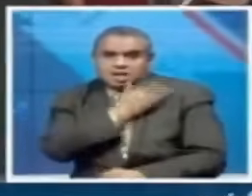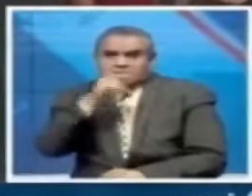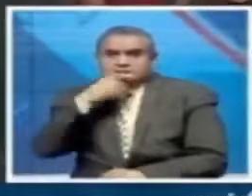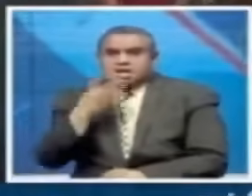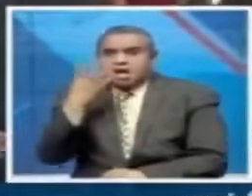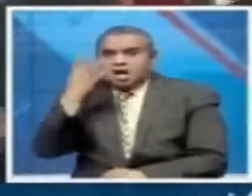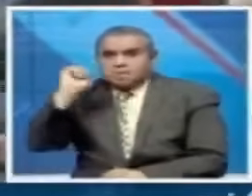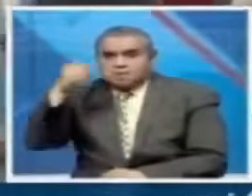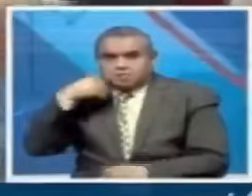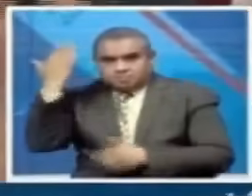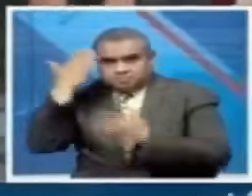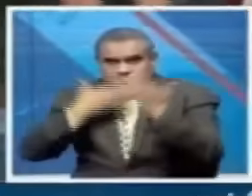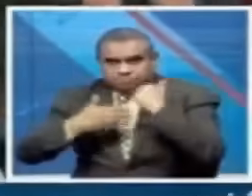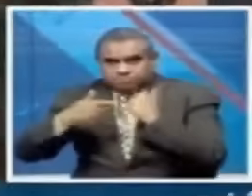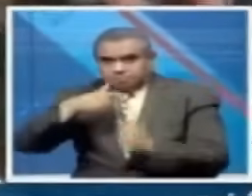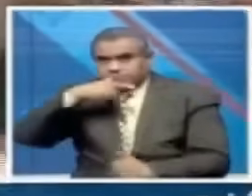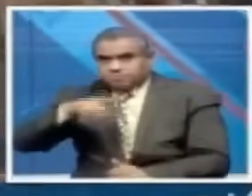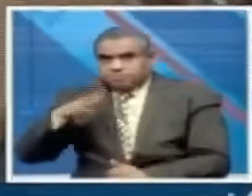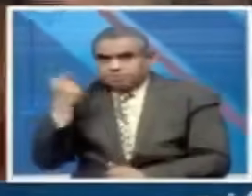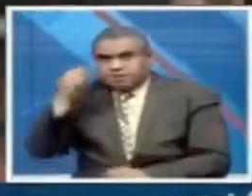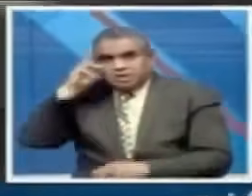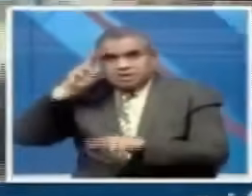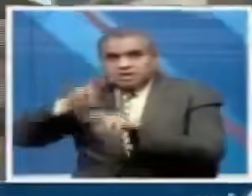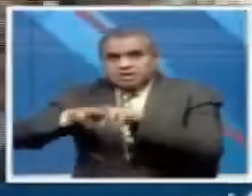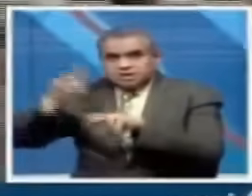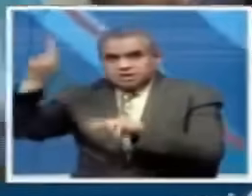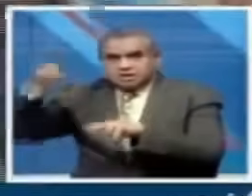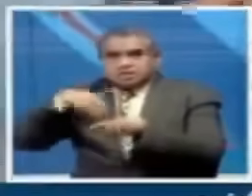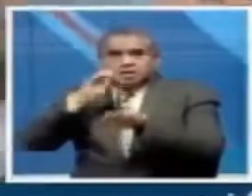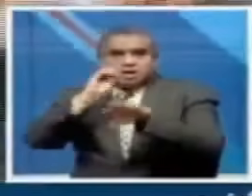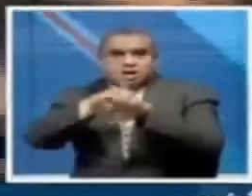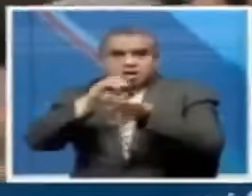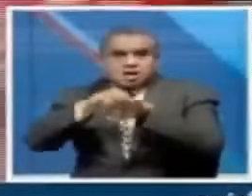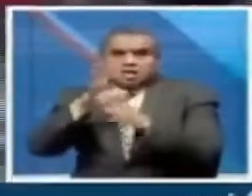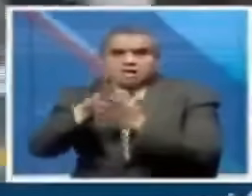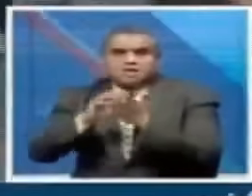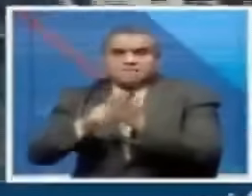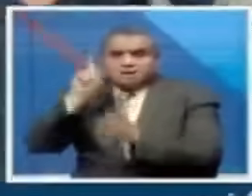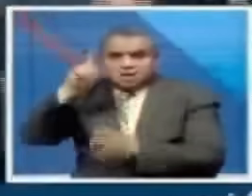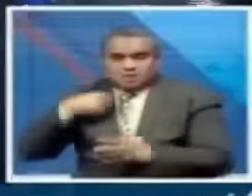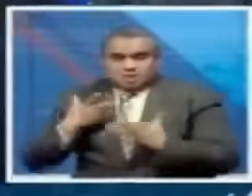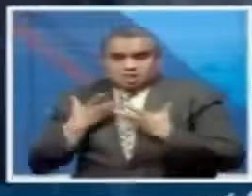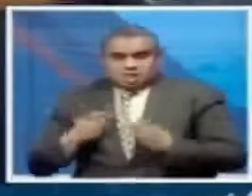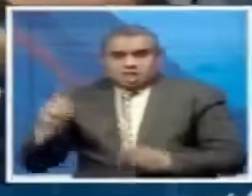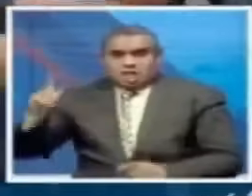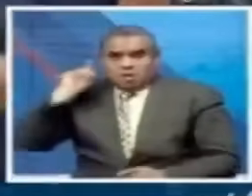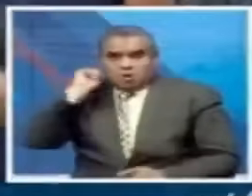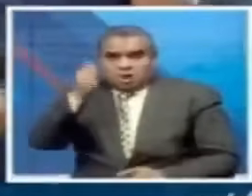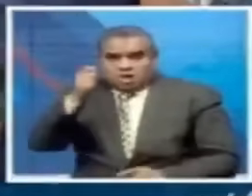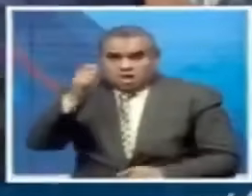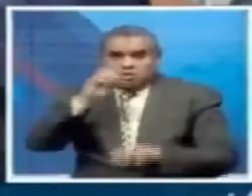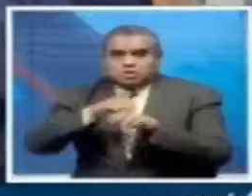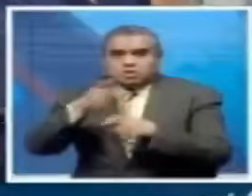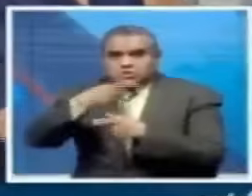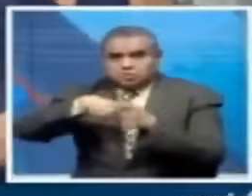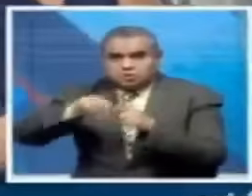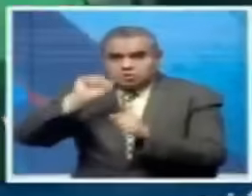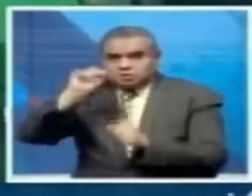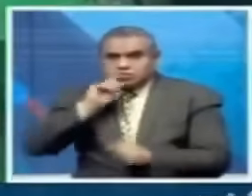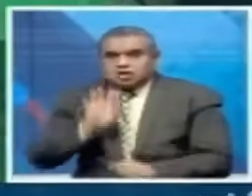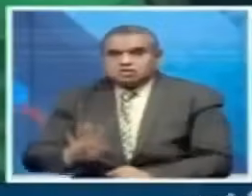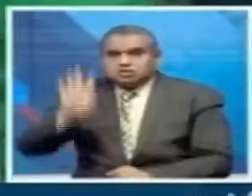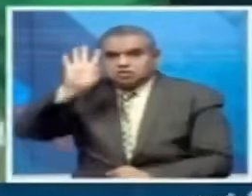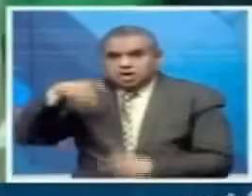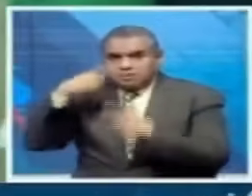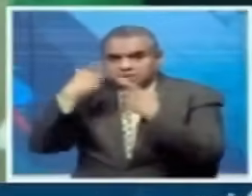منهم. هذا ويشار إلى أن الاحتلال الإسرائيلي كان قد حذر في بداية الهدنة، حذر سكان وسط